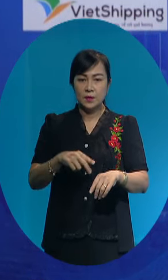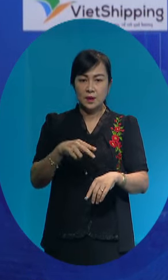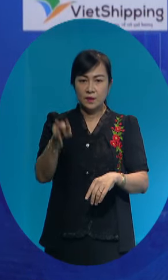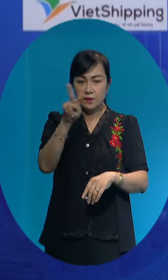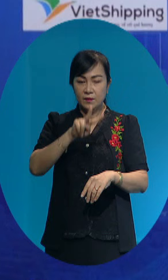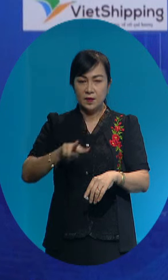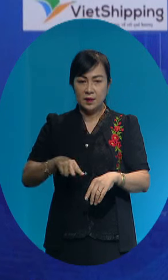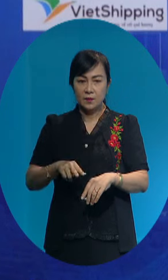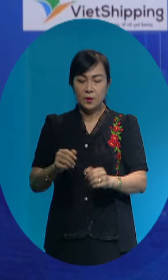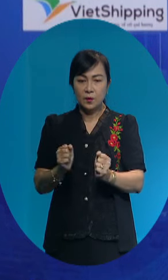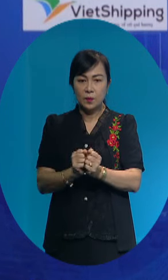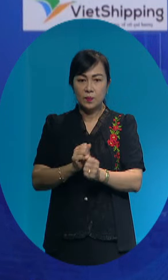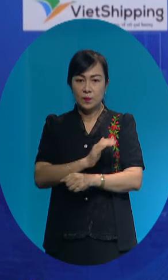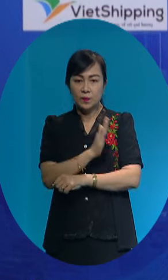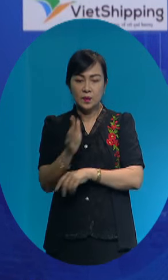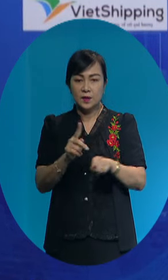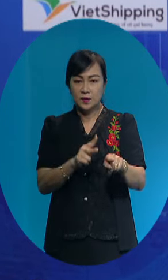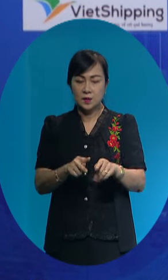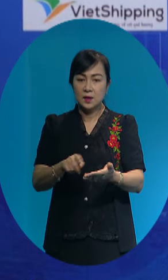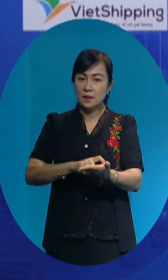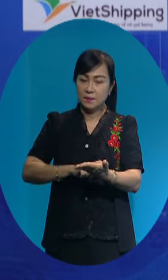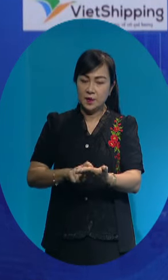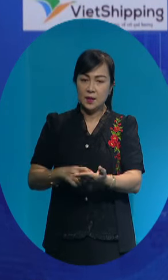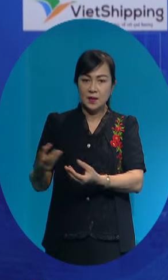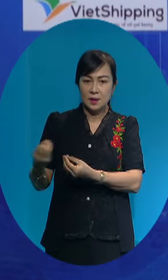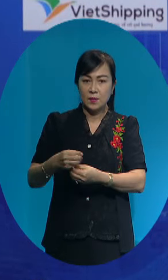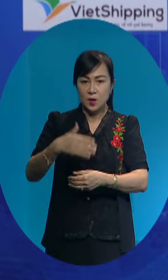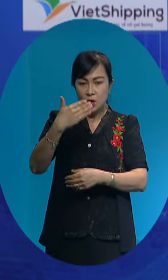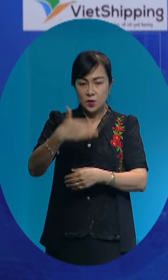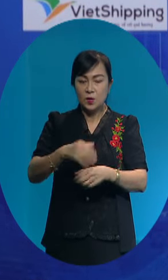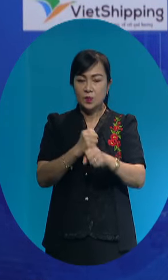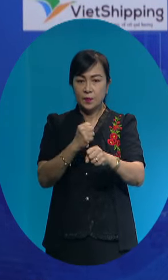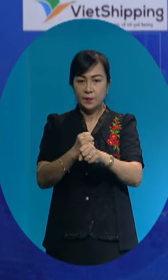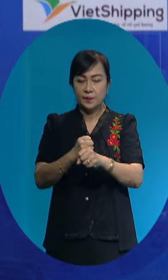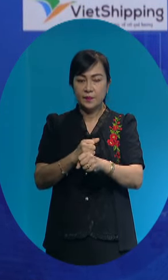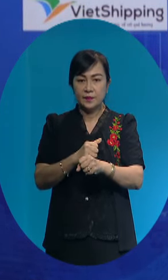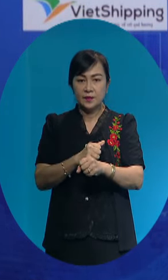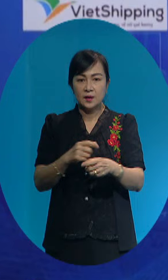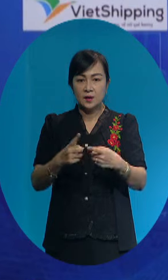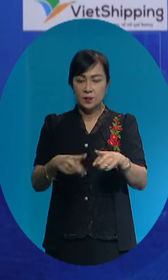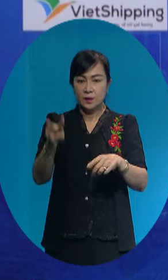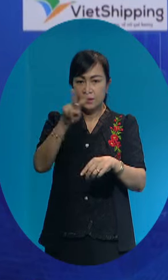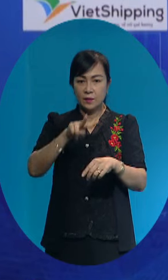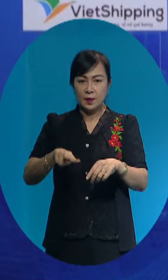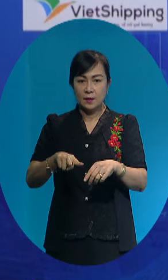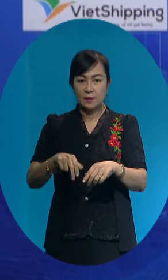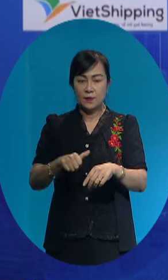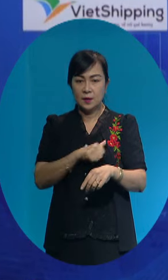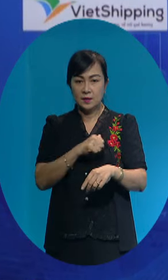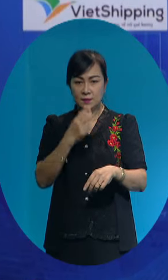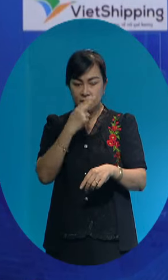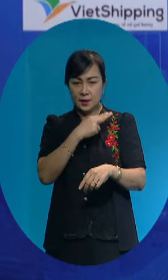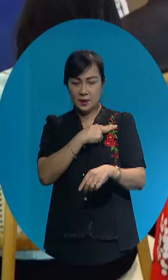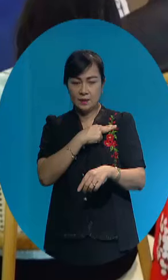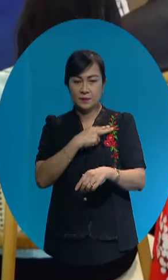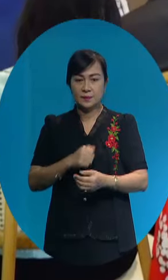phạm vi toàn cầu để cùng nhau phát triển kinh doanh tại thị trường hoa kỳ đem đến nhiều công an việc làm cho các doanh nghiệp Việt Nam và những người con của Việt Nam ở khắp